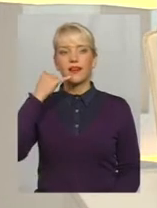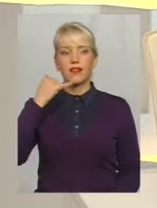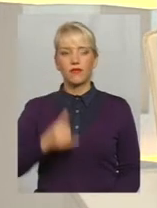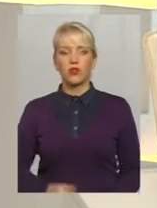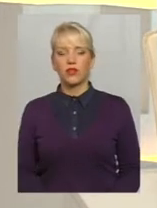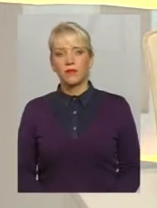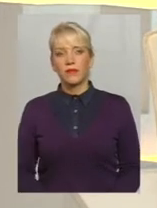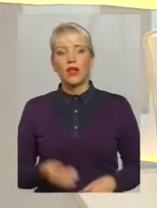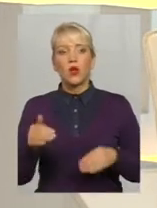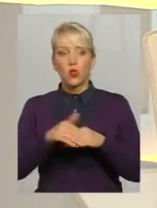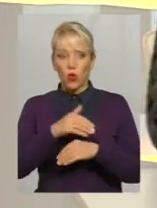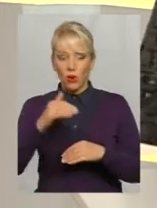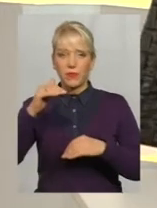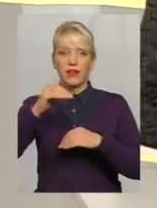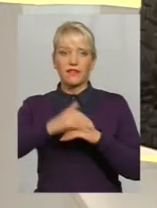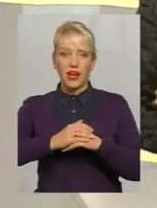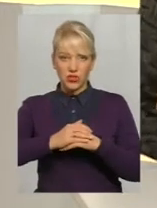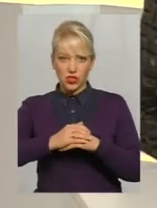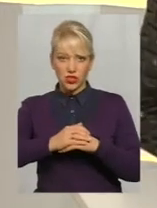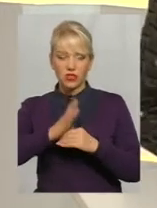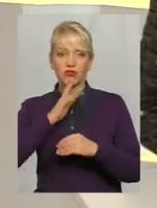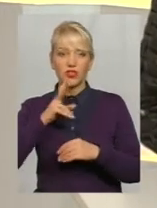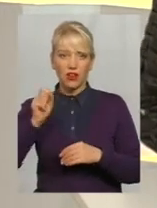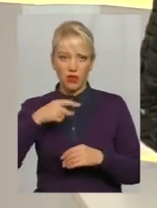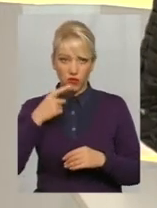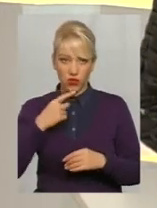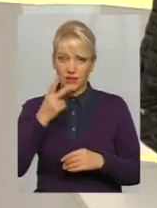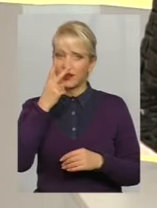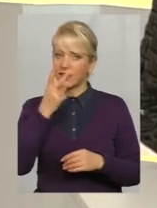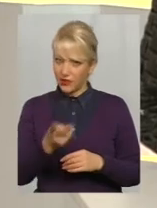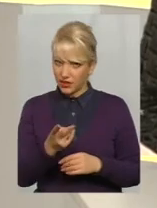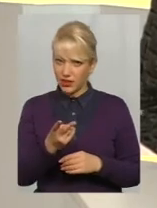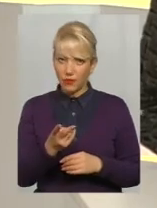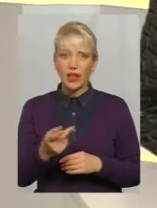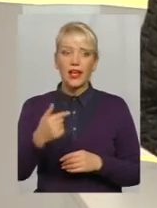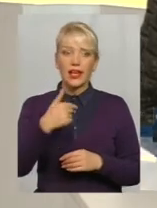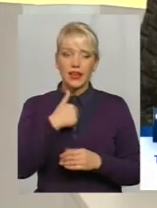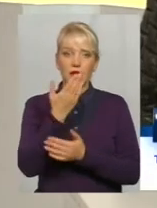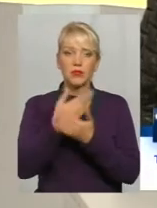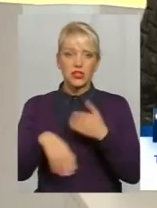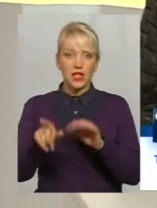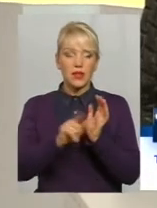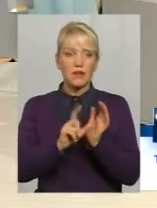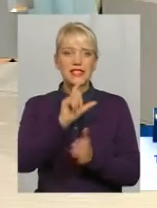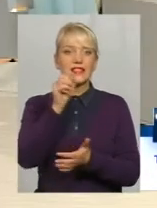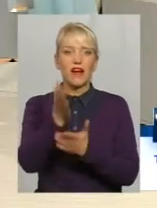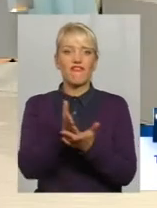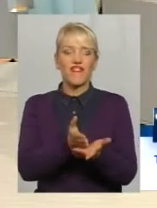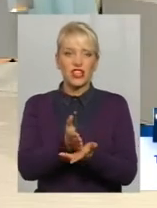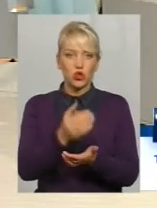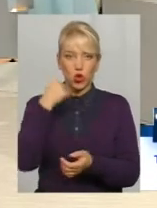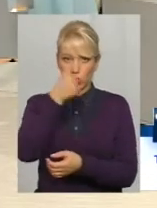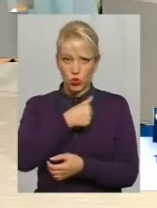Алло. Добрий вечір. Доброго здоров'я. Дивіться, я пішла на пенсію за висловою руку. І в